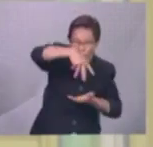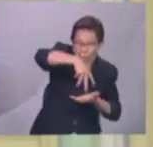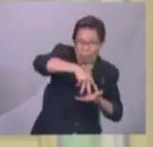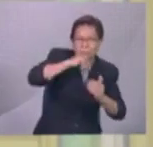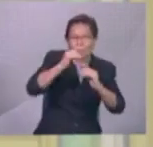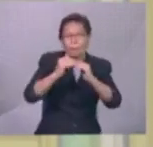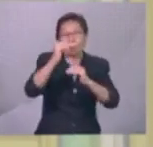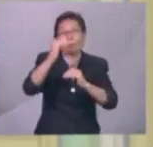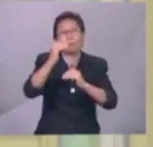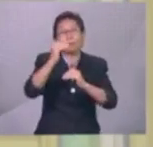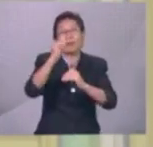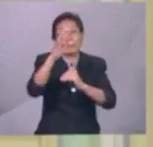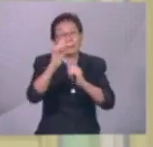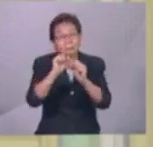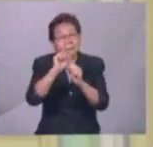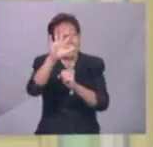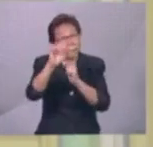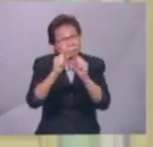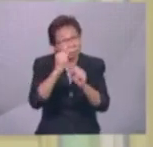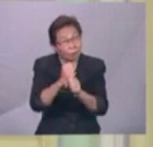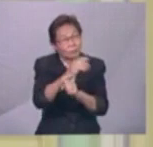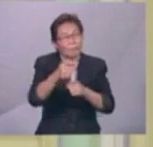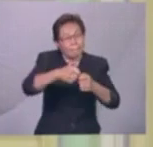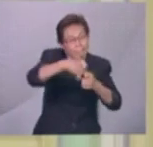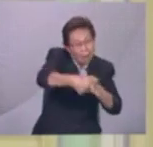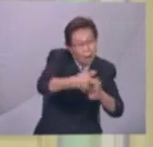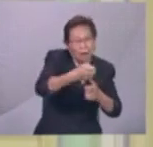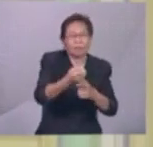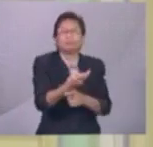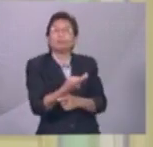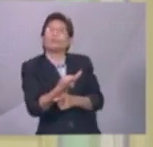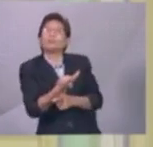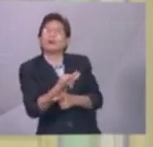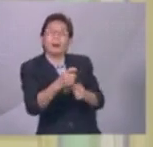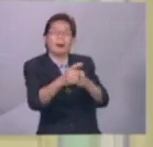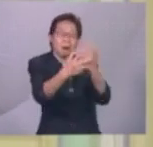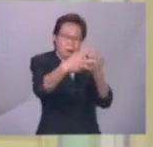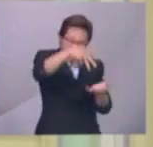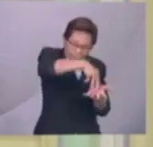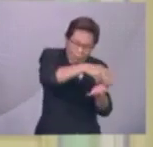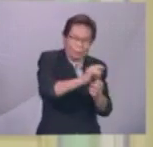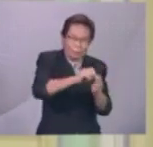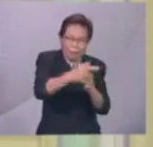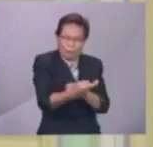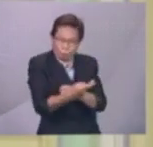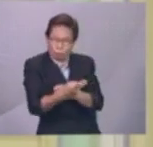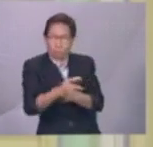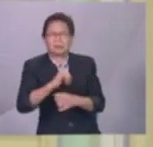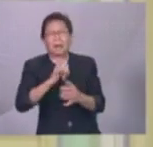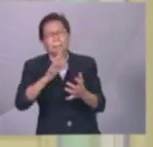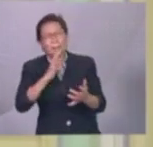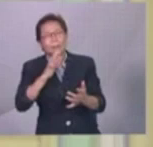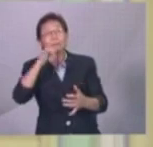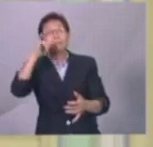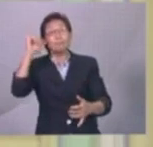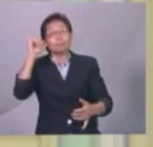lebih daripada 5 tahun dan denda atau kedua-duanya sekali. Jadi saya ingin tegaskan, semalam